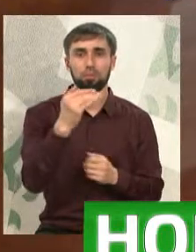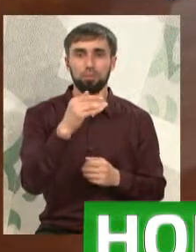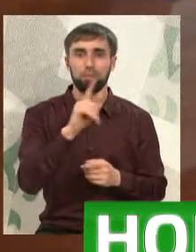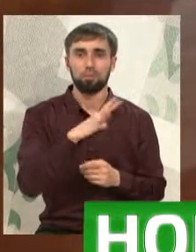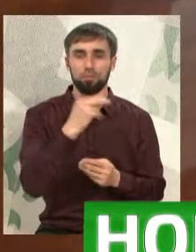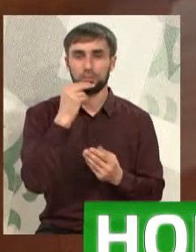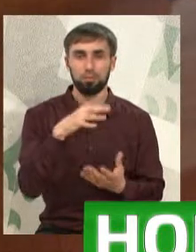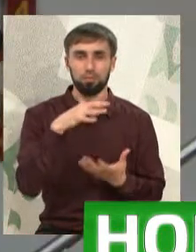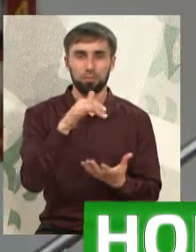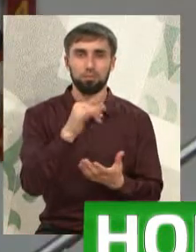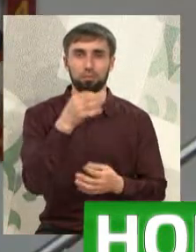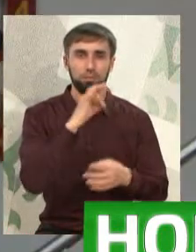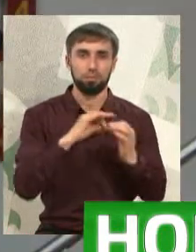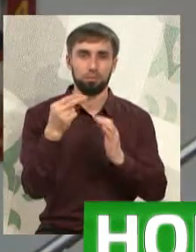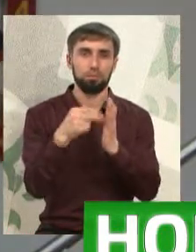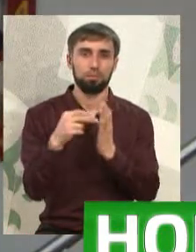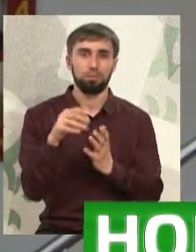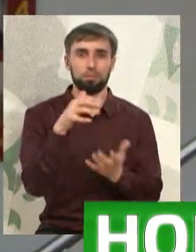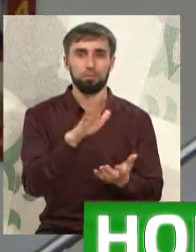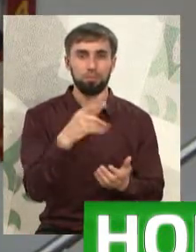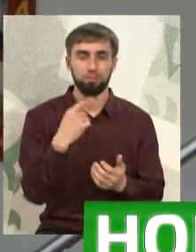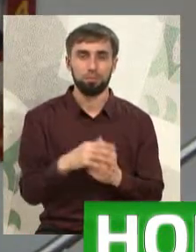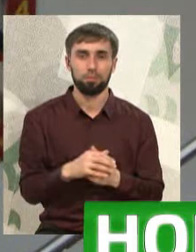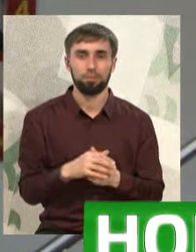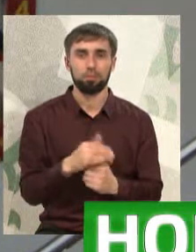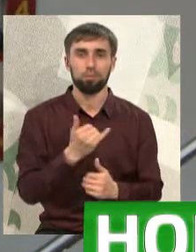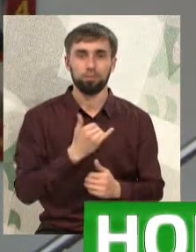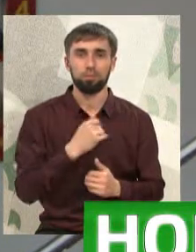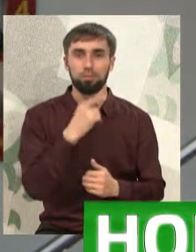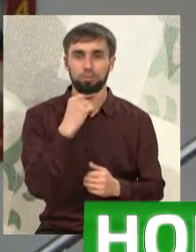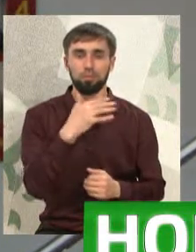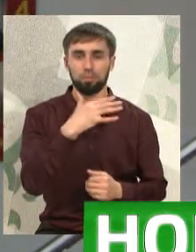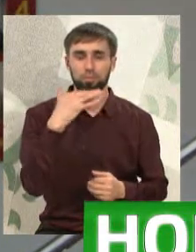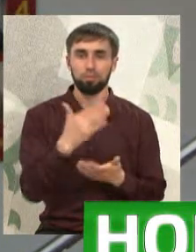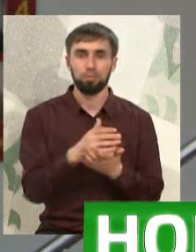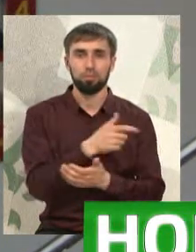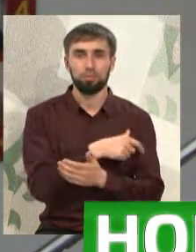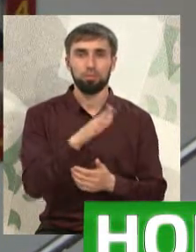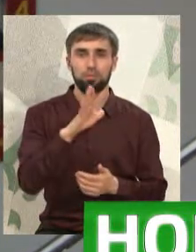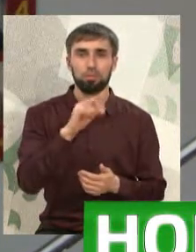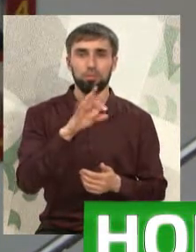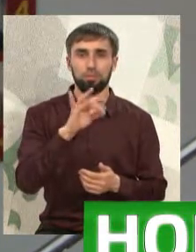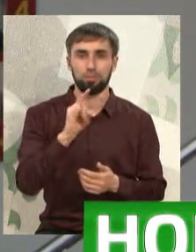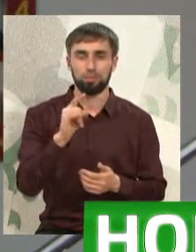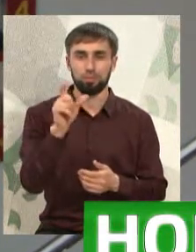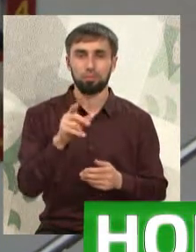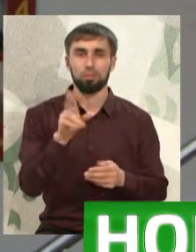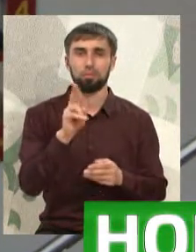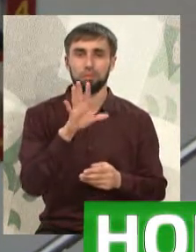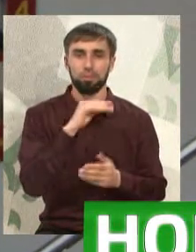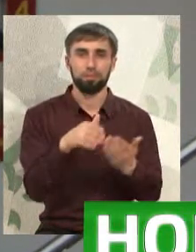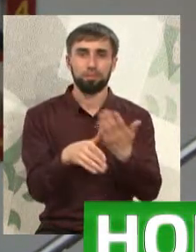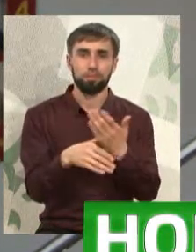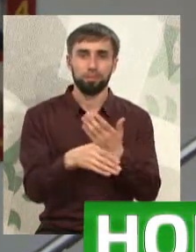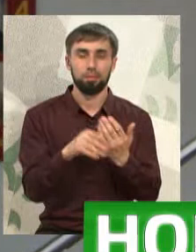питания и медикаментов. Сегодня в республике очень много волонтеров, ребят, которые готовы прийти на помощь, и, возможно, в